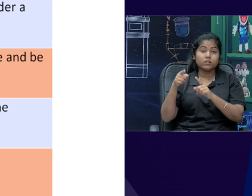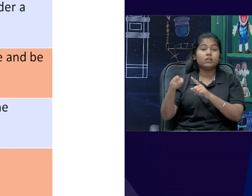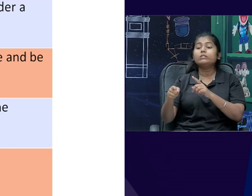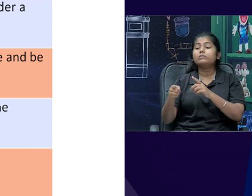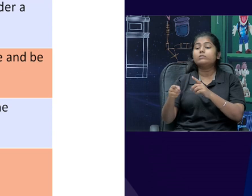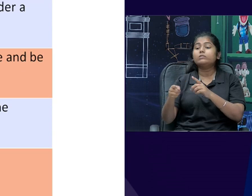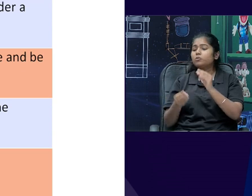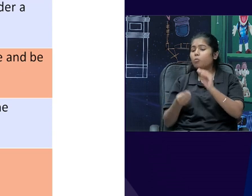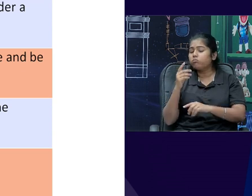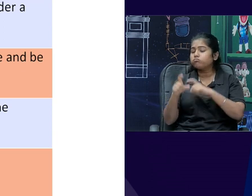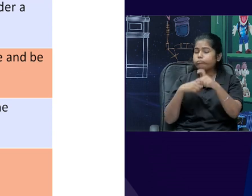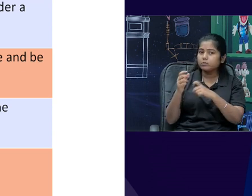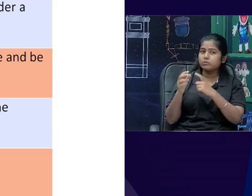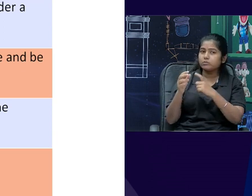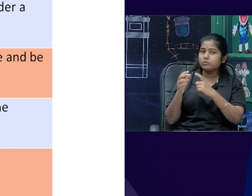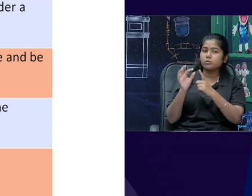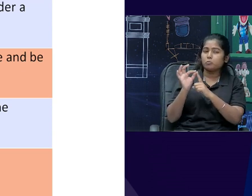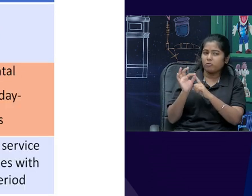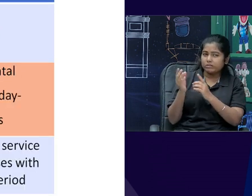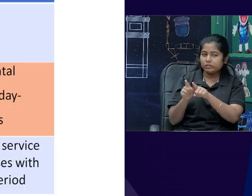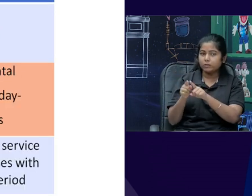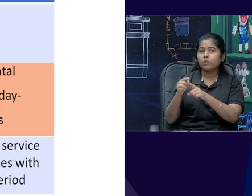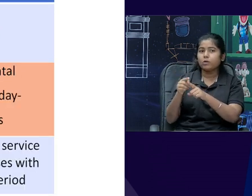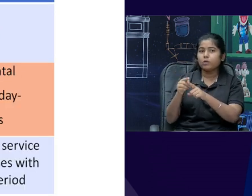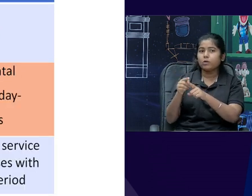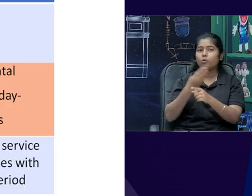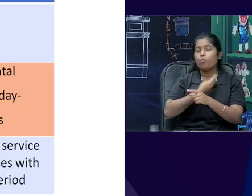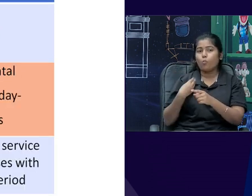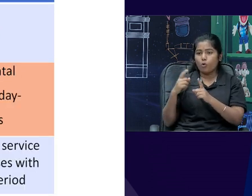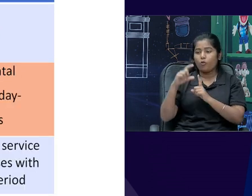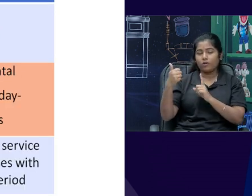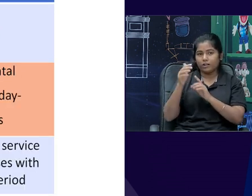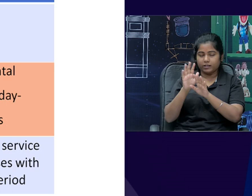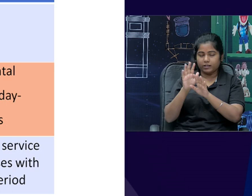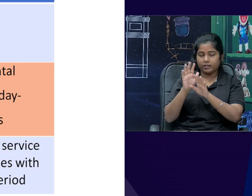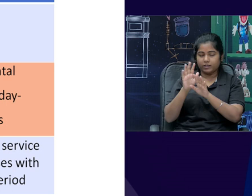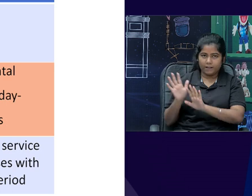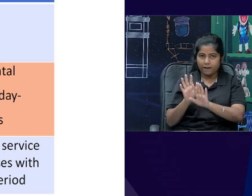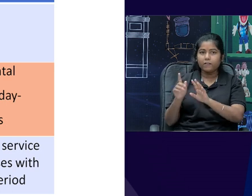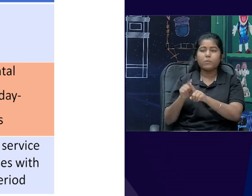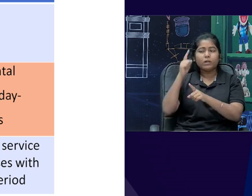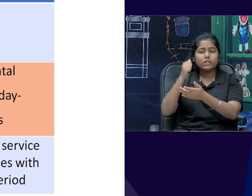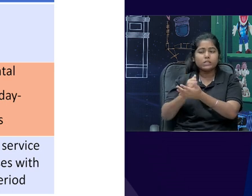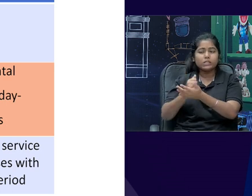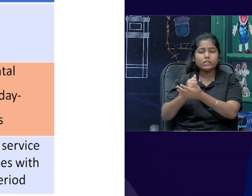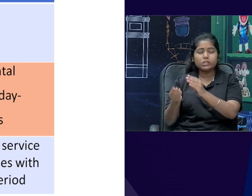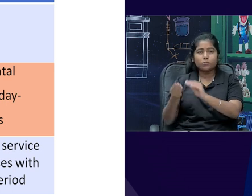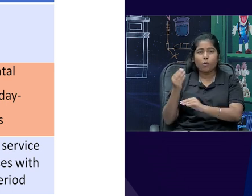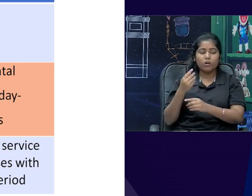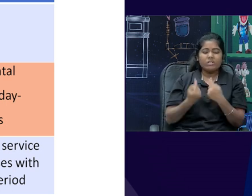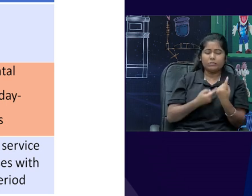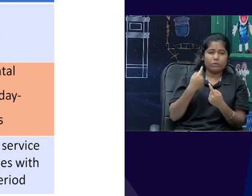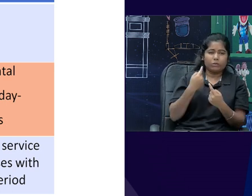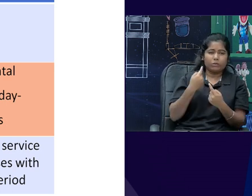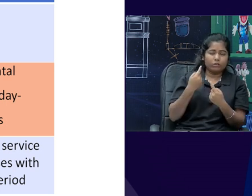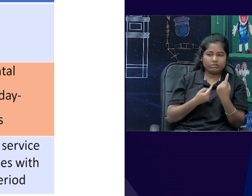corporate in structure, तो वहाँ पे board of directors है, थोड़ा autonomy है decision making में, जादा political interference